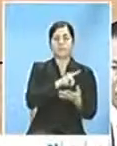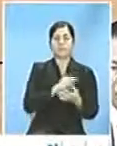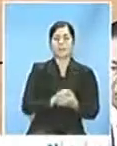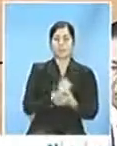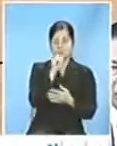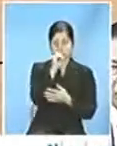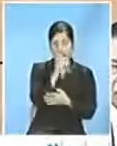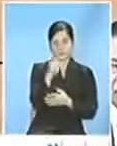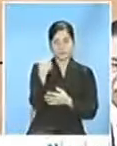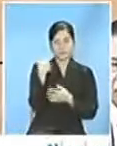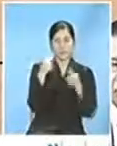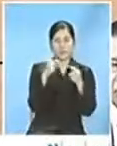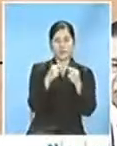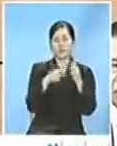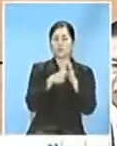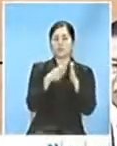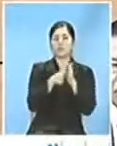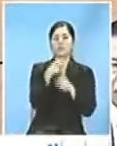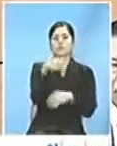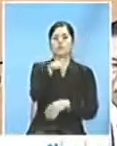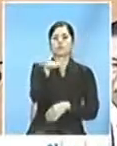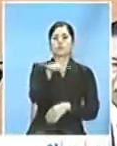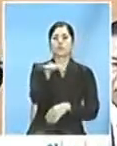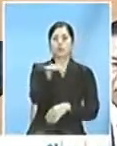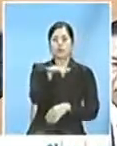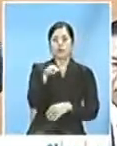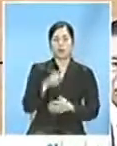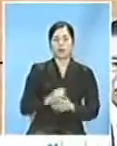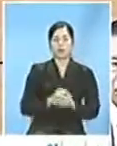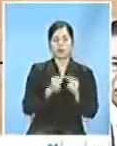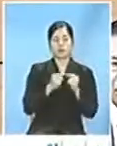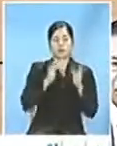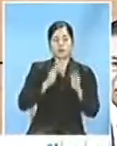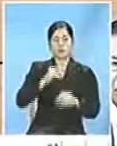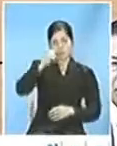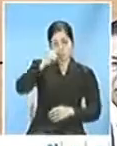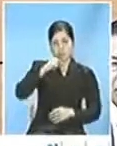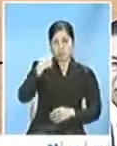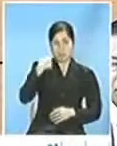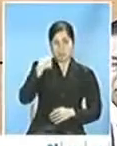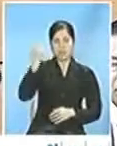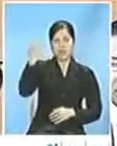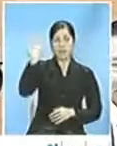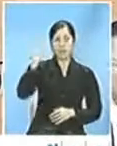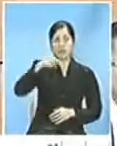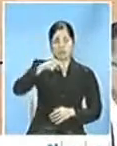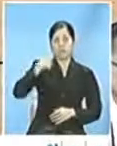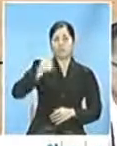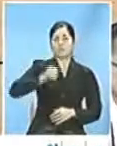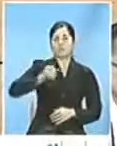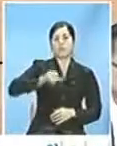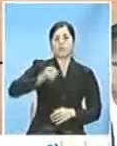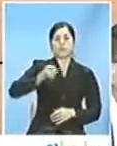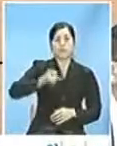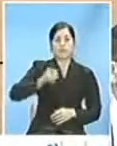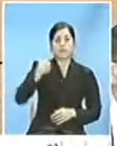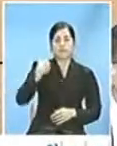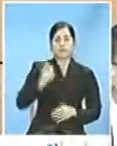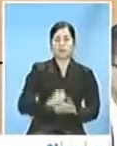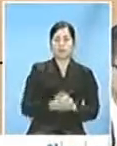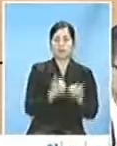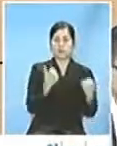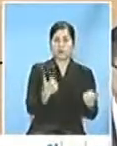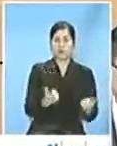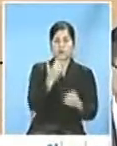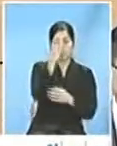ลักการทั่วไปนี่เป็นสิ่งที่ประเทศไทยเคยทำนี่คือสิ่งที่ประเทศไทยเคยให้แล้วทำไมถึ